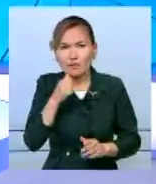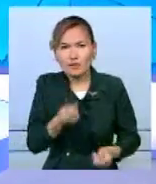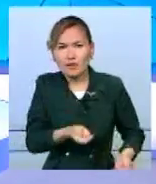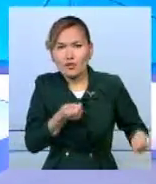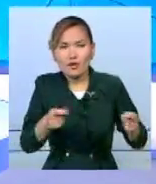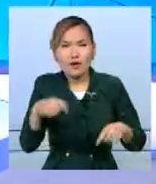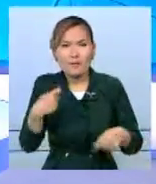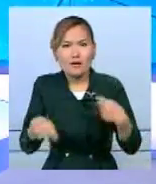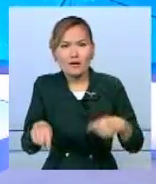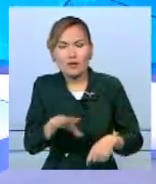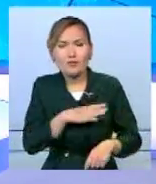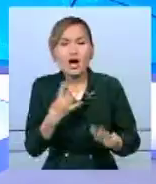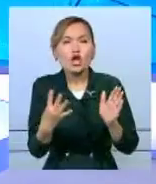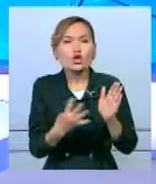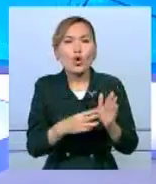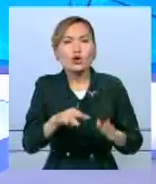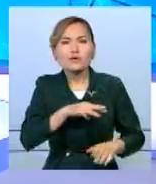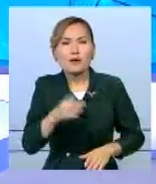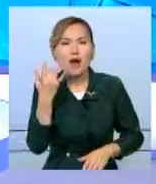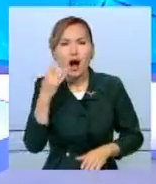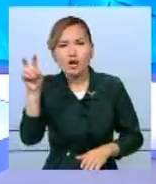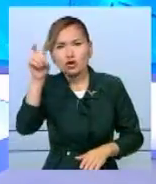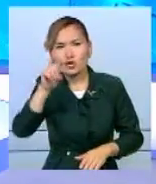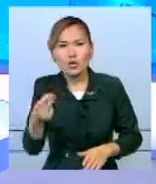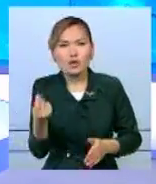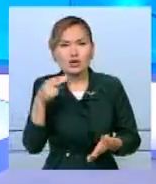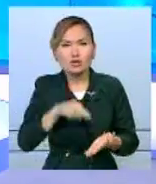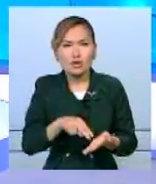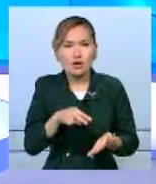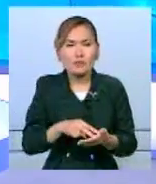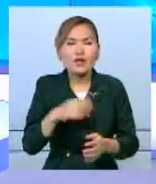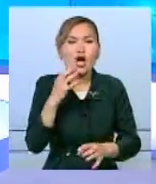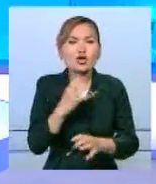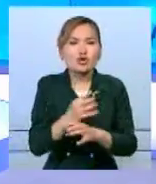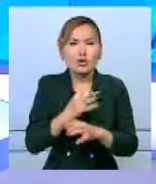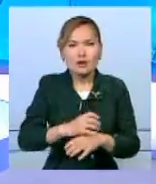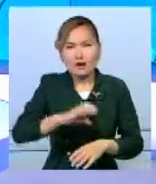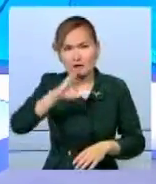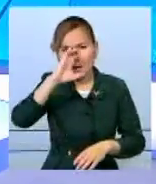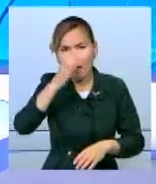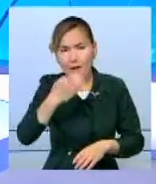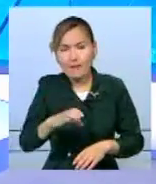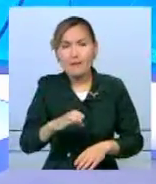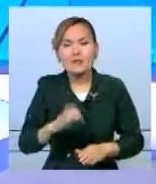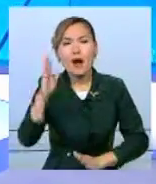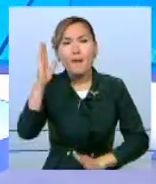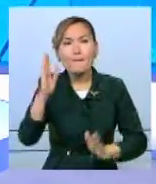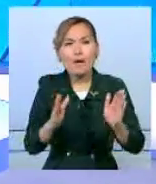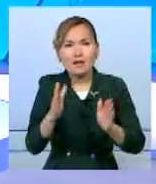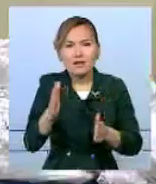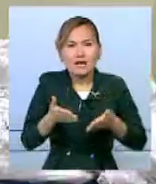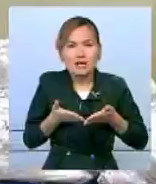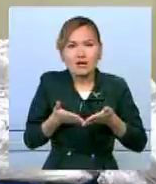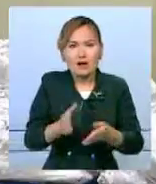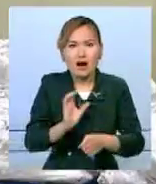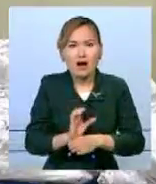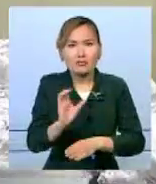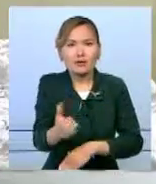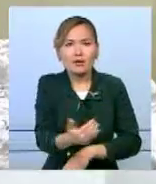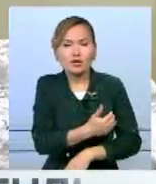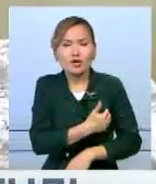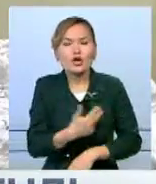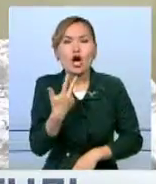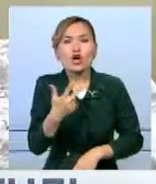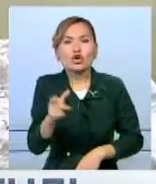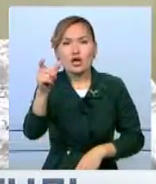Қара нарықтағы құны шамамен 9 миллион ақш долларына бағаланған сүйектер Малайзиядан кеме арқылы жеткізілген. Осы іске қатысты